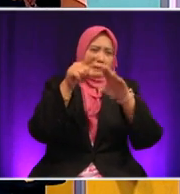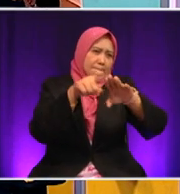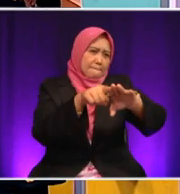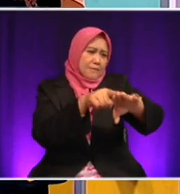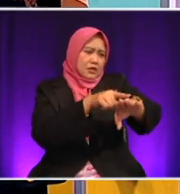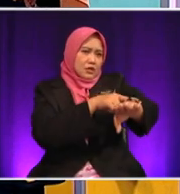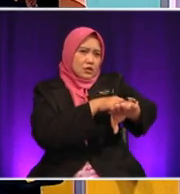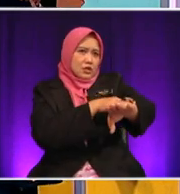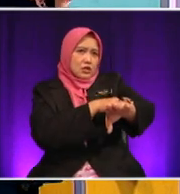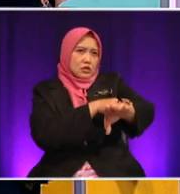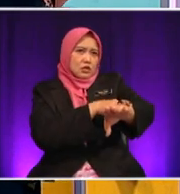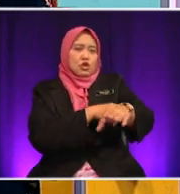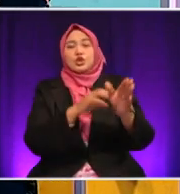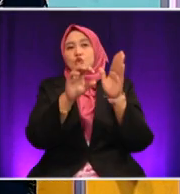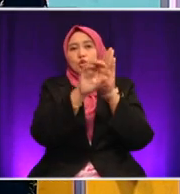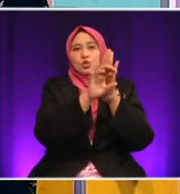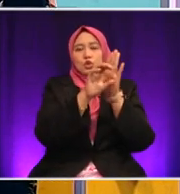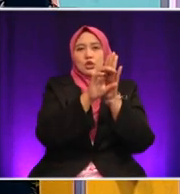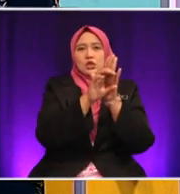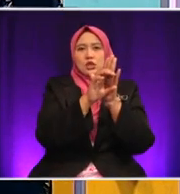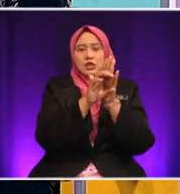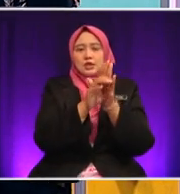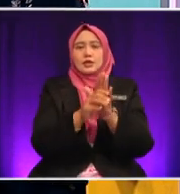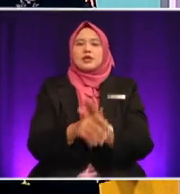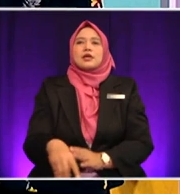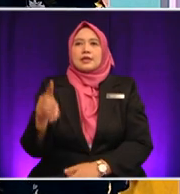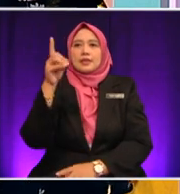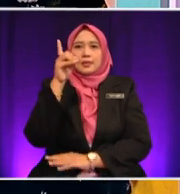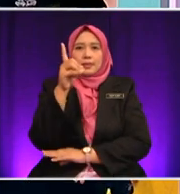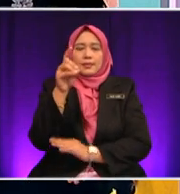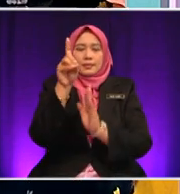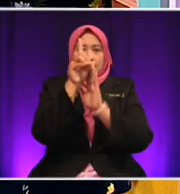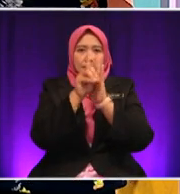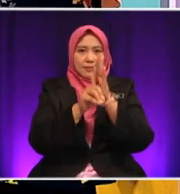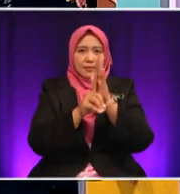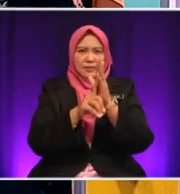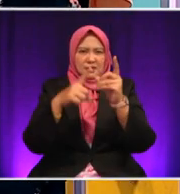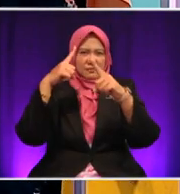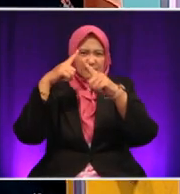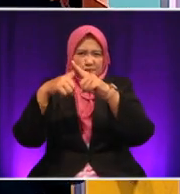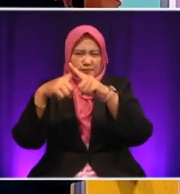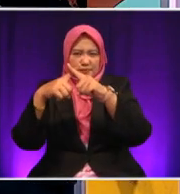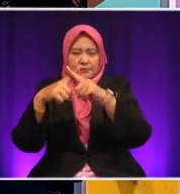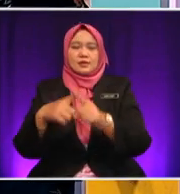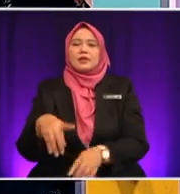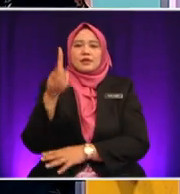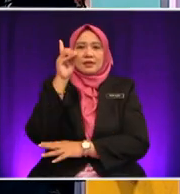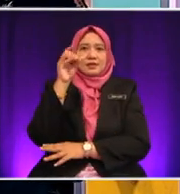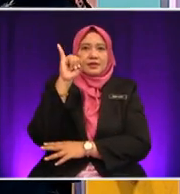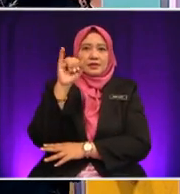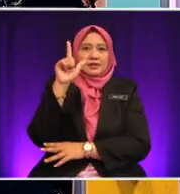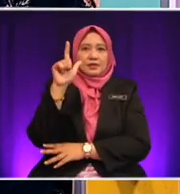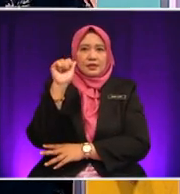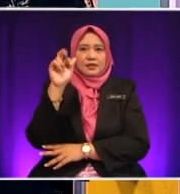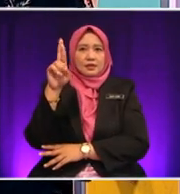aja etika ini dengan ayak jinayah dia kadang-kadang Hampir keliru mungkin murid-muri akan jawab pelanggaran hak cipta tapi